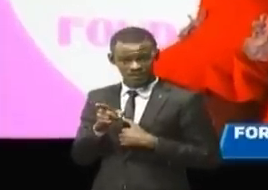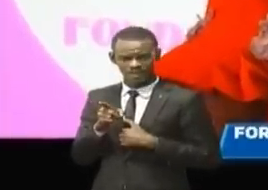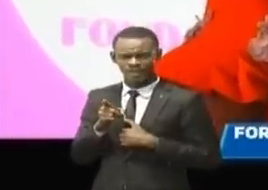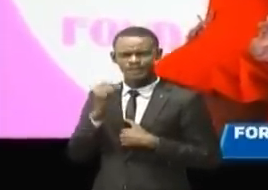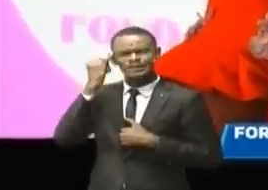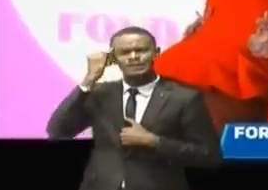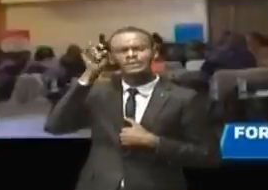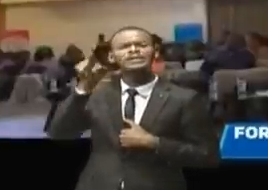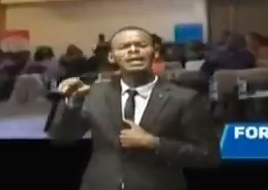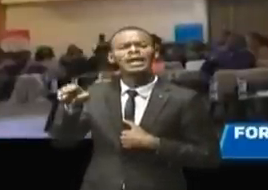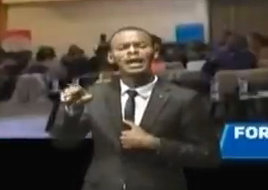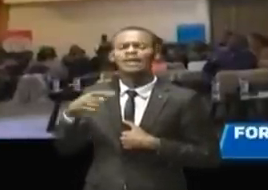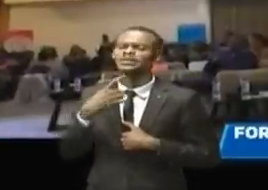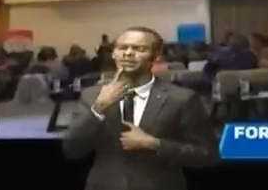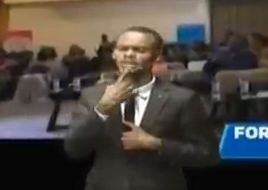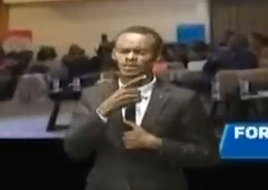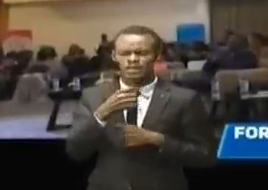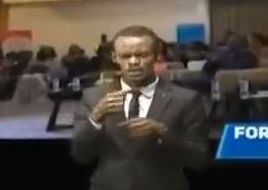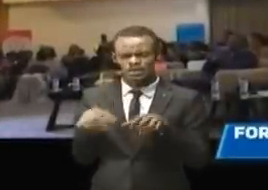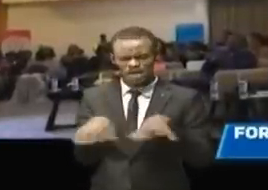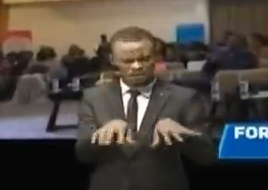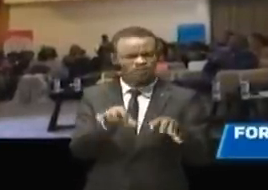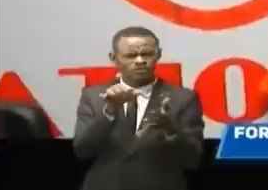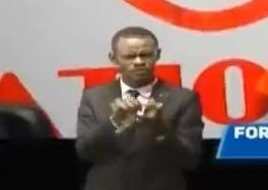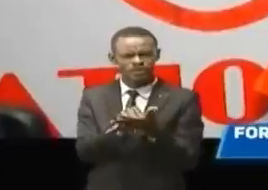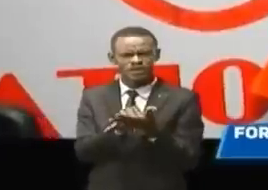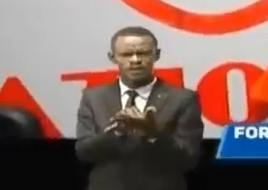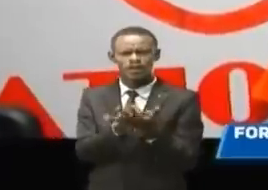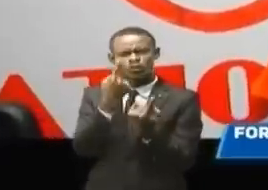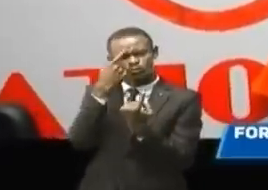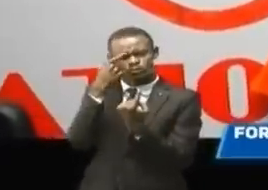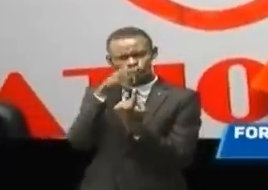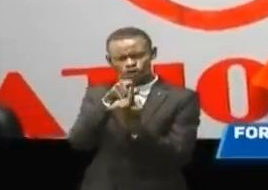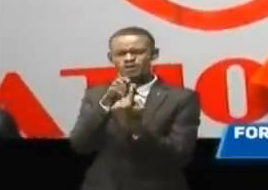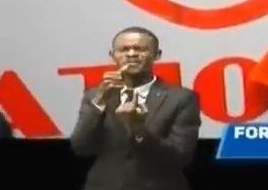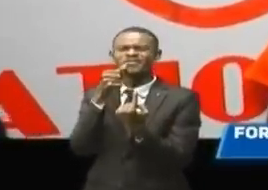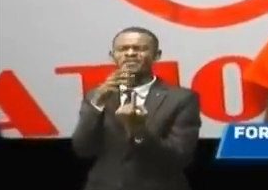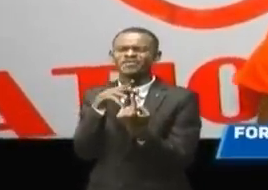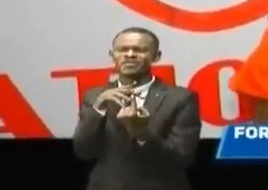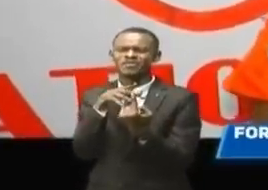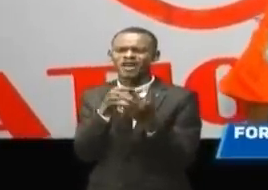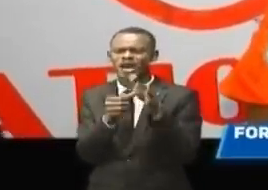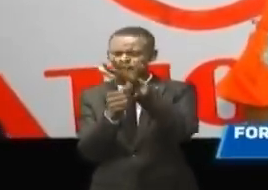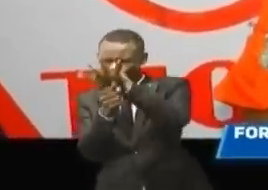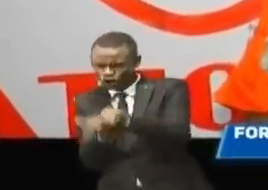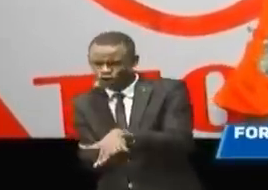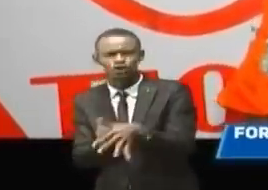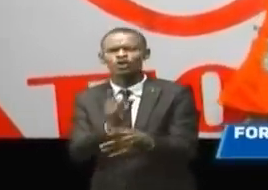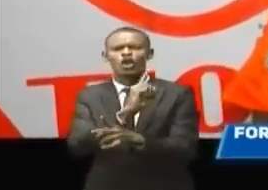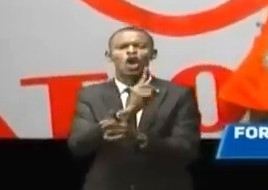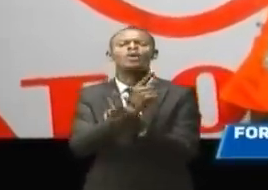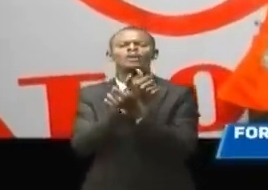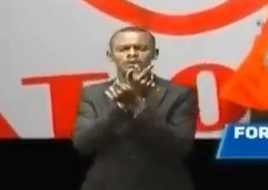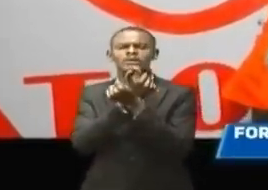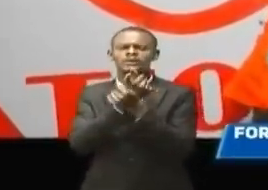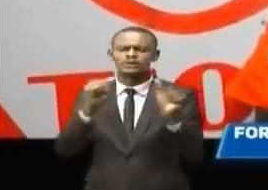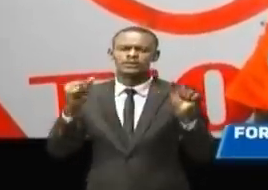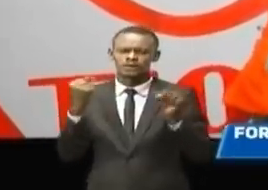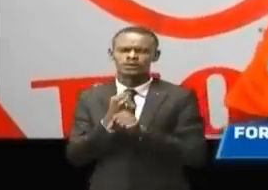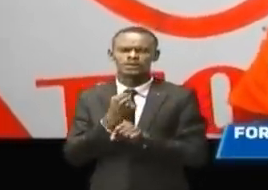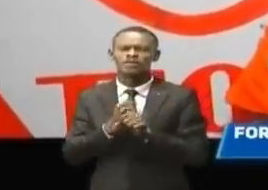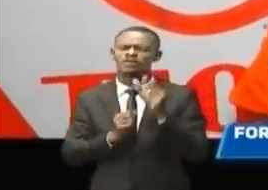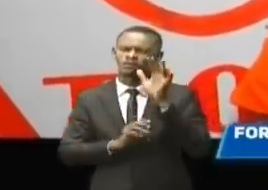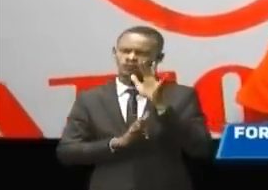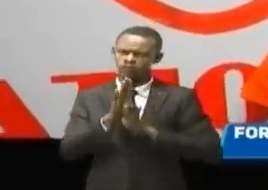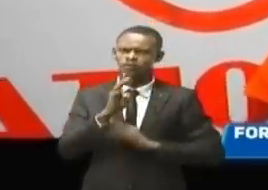de cette activité qui contribue lisiblement à la lutte contre toute forme de précarité chez la femme. Non seulement nous faisons des